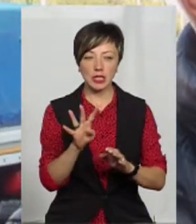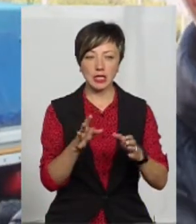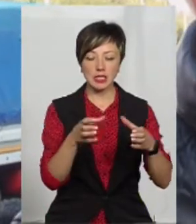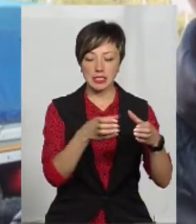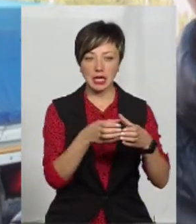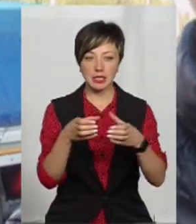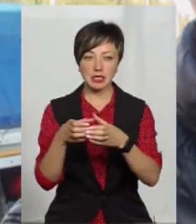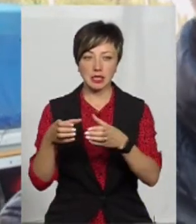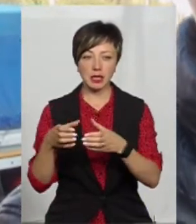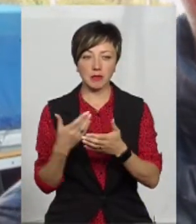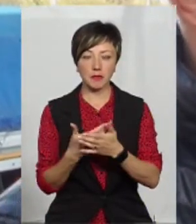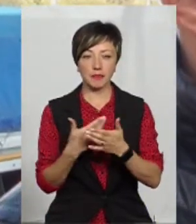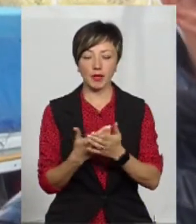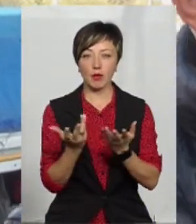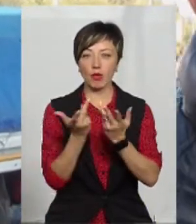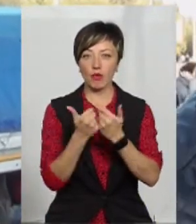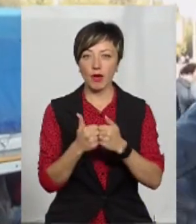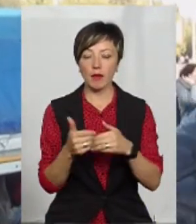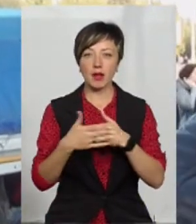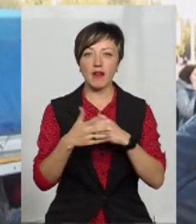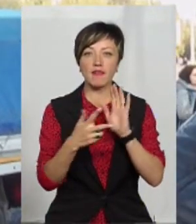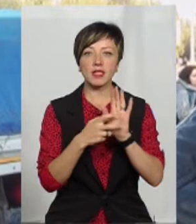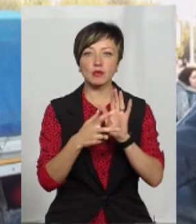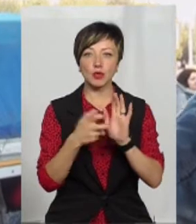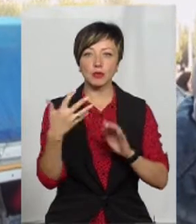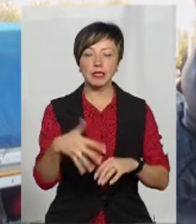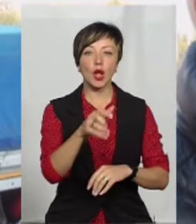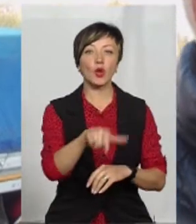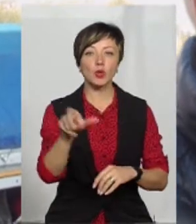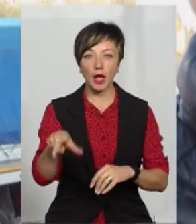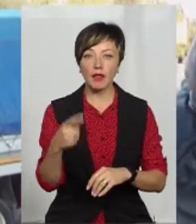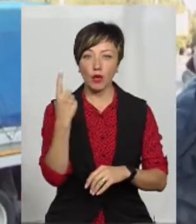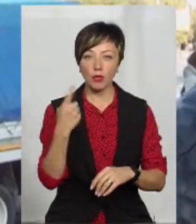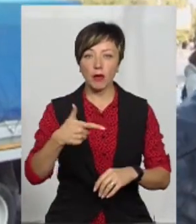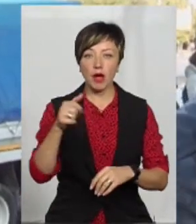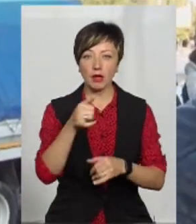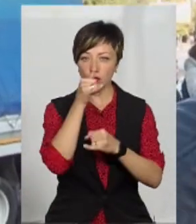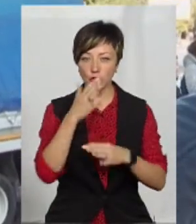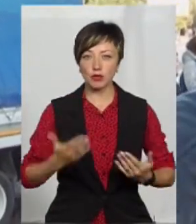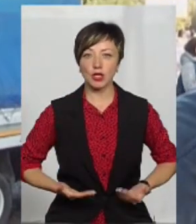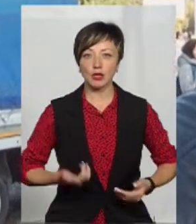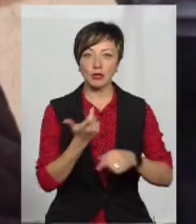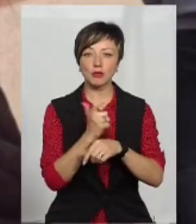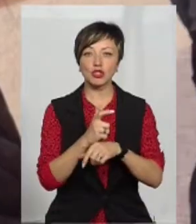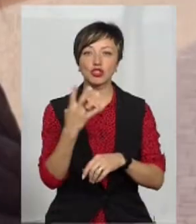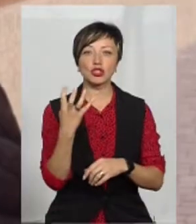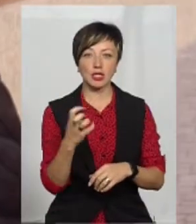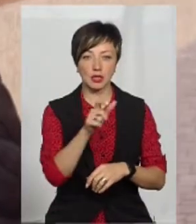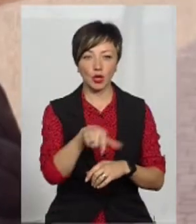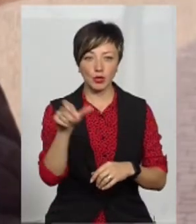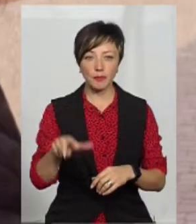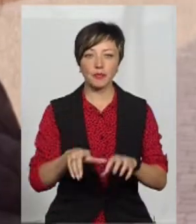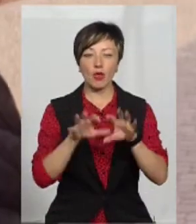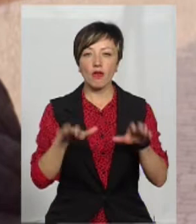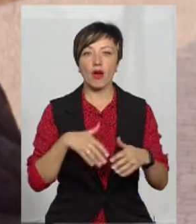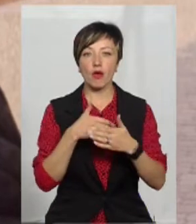це приблизно, ми порахували, наш проєктант порахував, 850 людей. На одному гектарі не може проживати більше ніж 400. Голова громадської